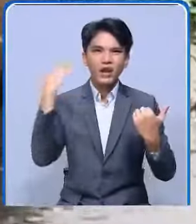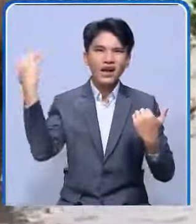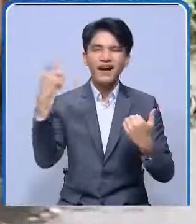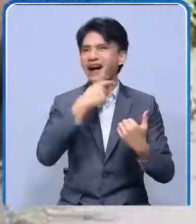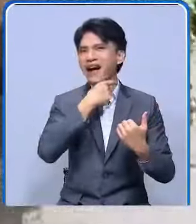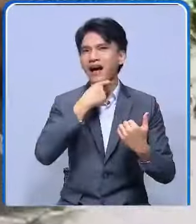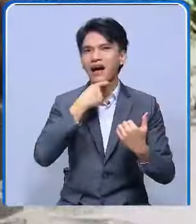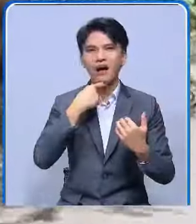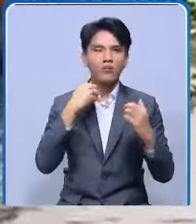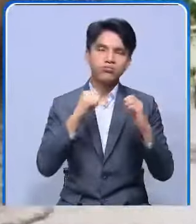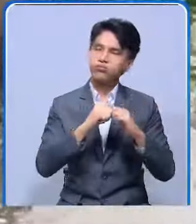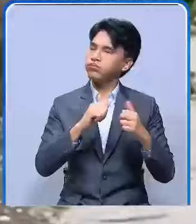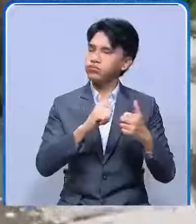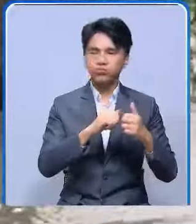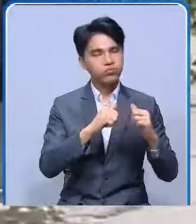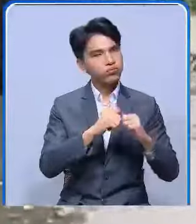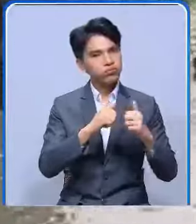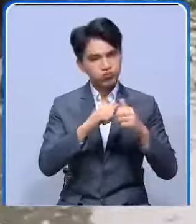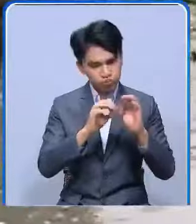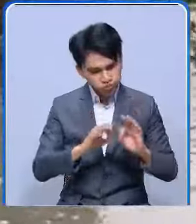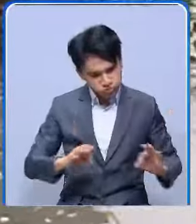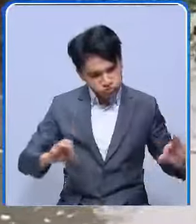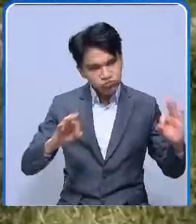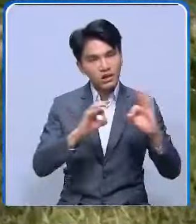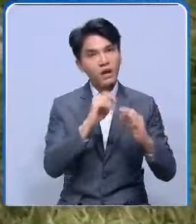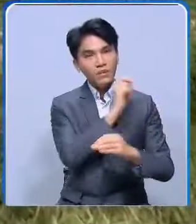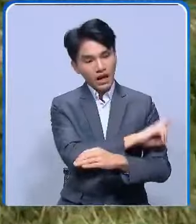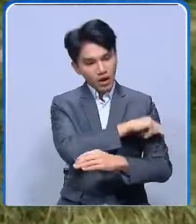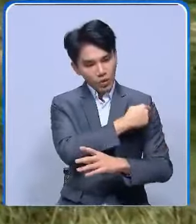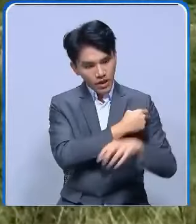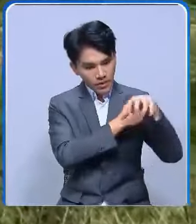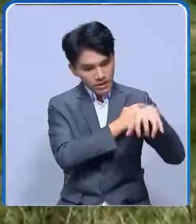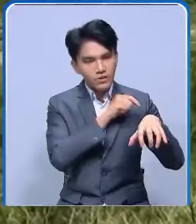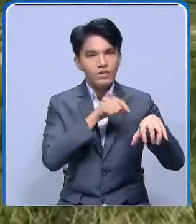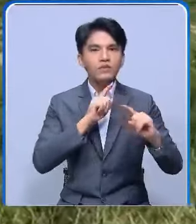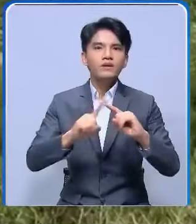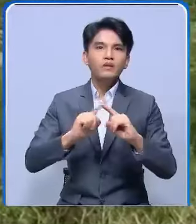ได้รับความเดือดร้อนกันอย่างมากๆโดยเฉพาะโรงพยาบาลและสถานที่ต่างๆค่ะ